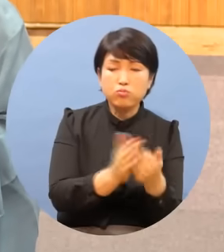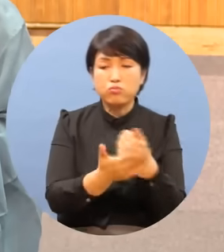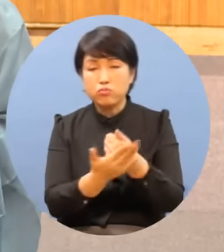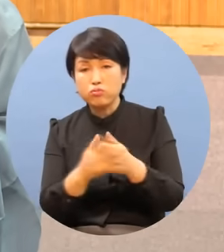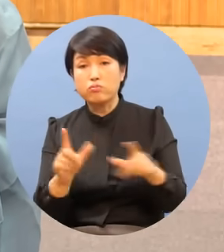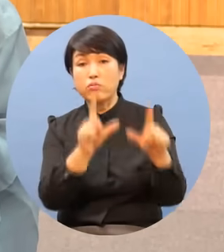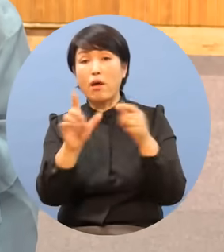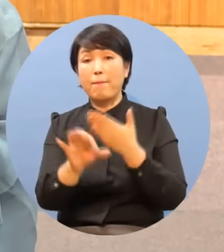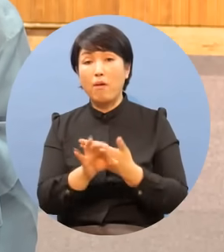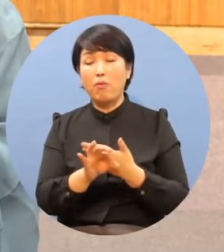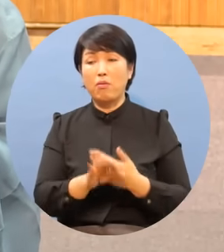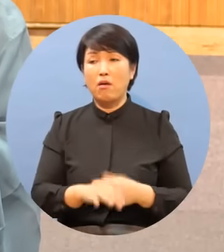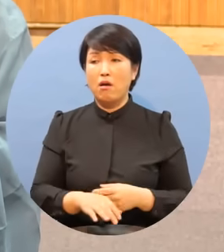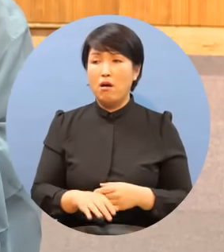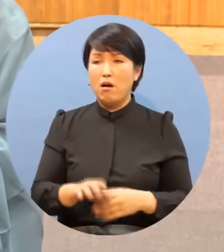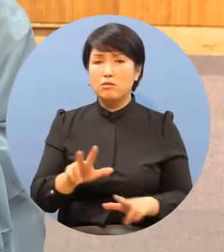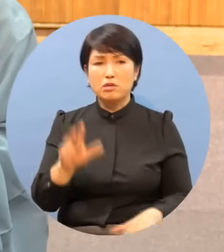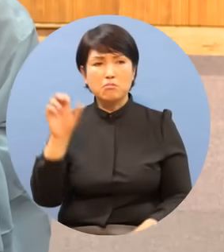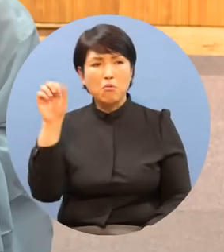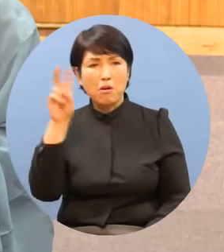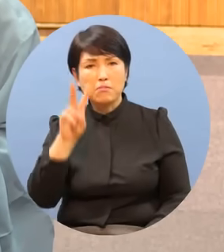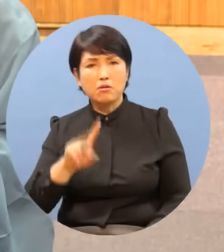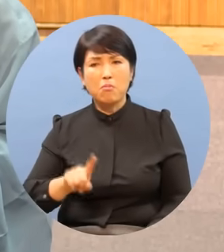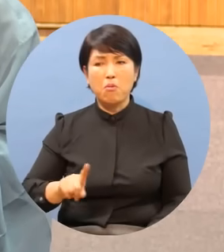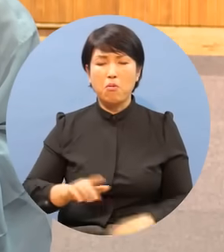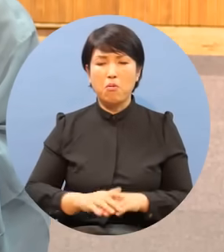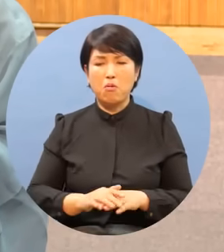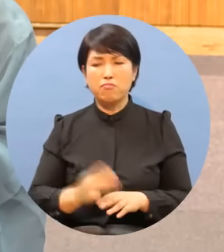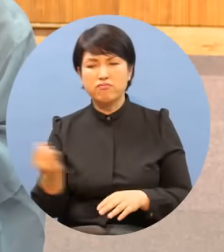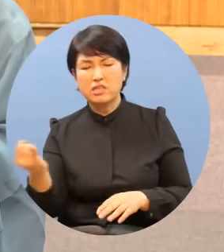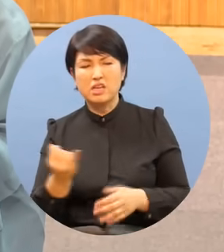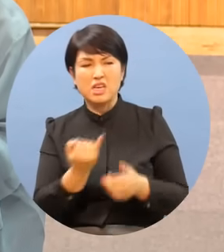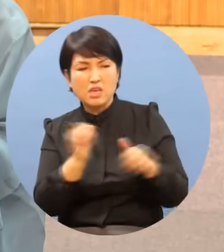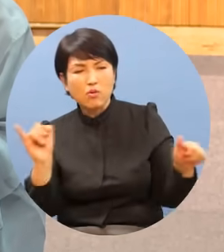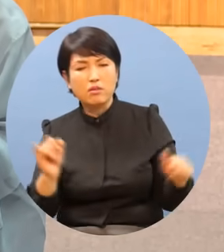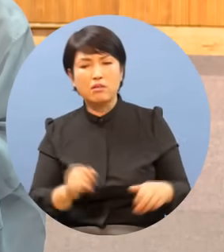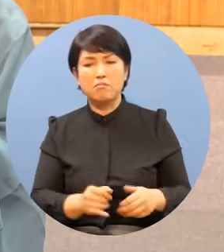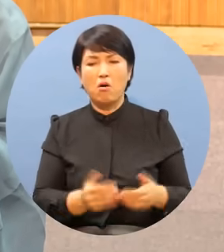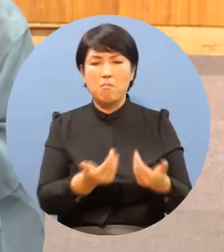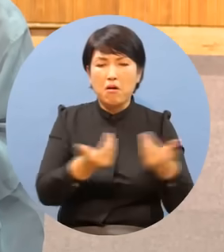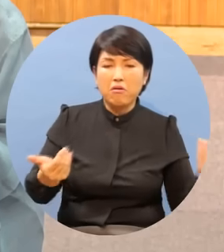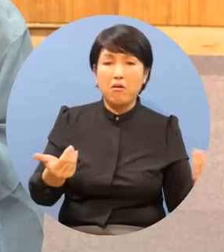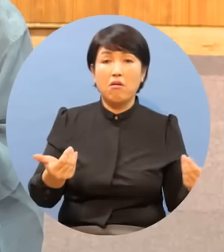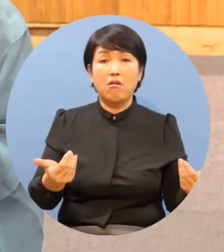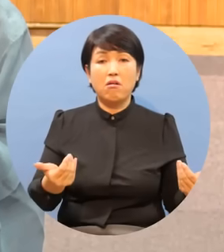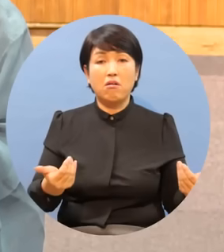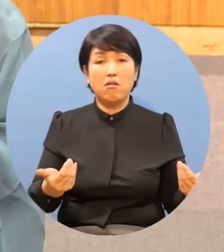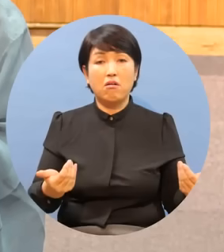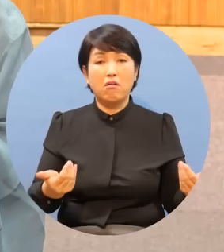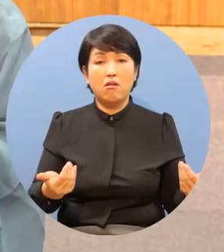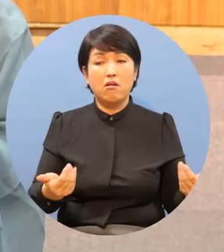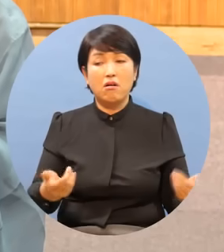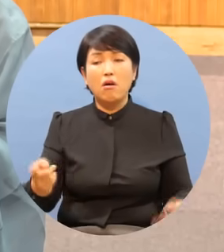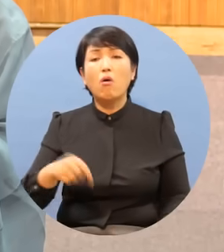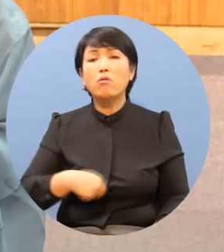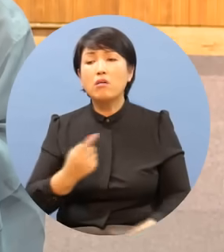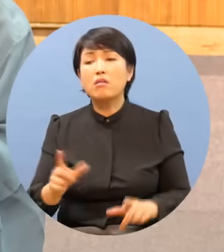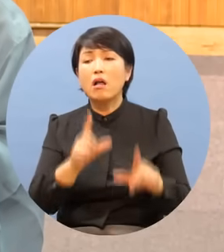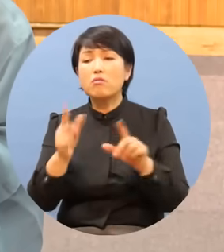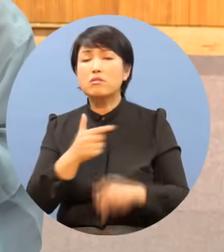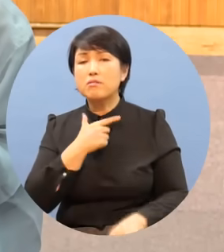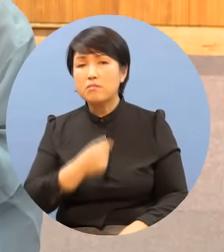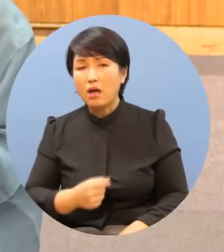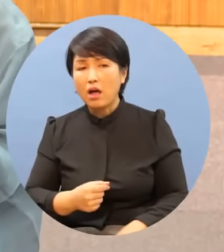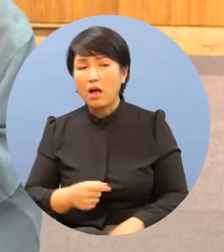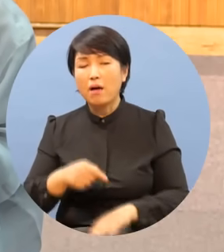지내면 새삼스럽게 뭐 꼭 아내도 이혼을 하든지 별거를 해가지고 혼자 살고